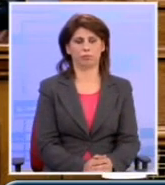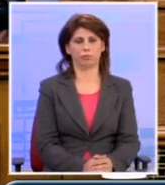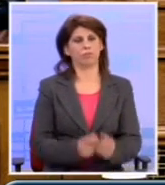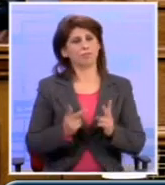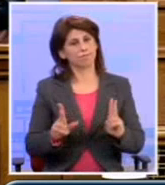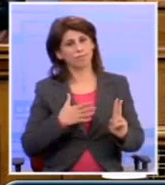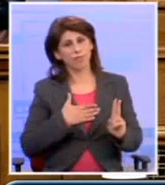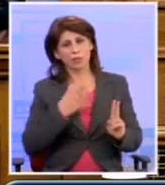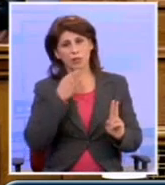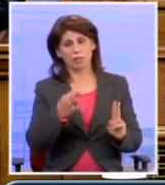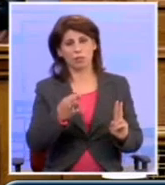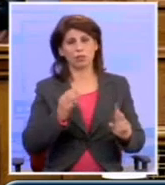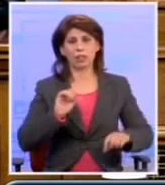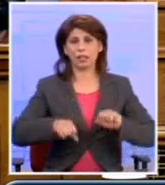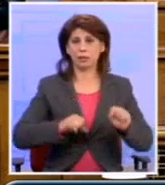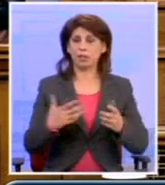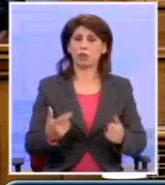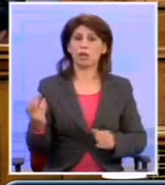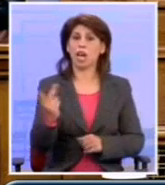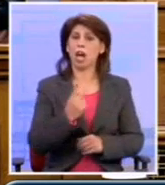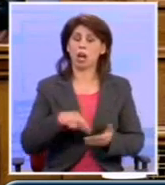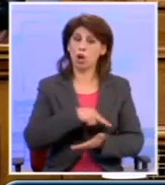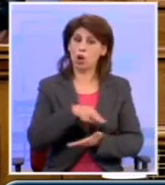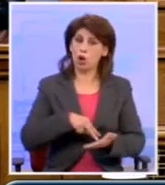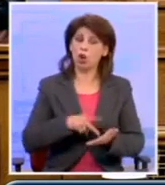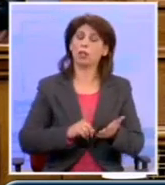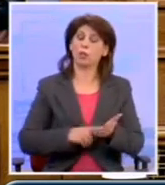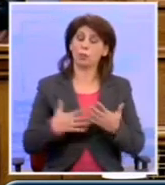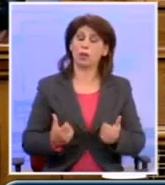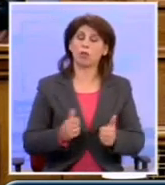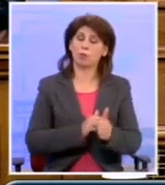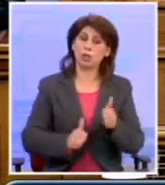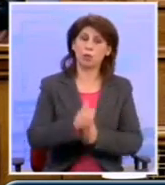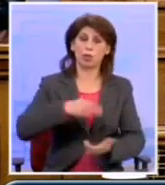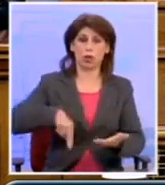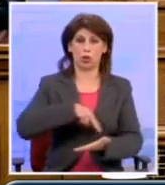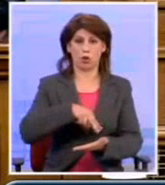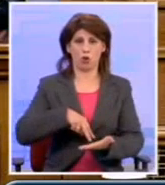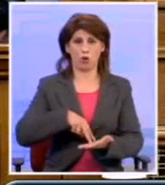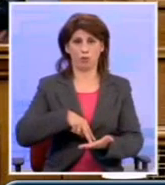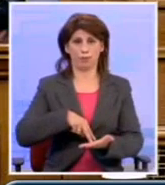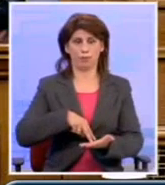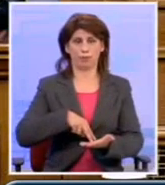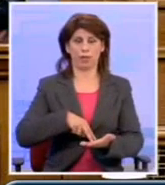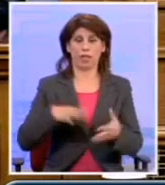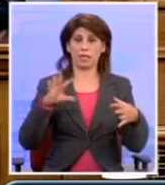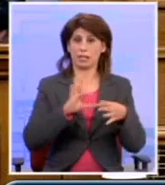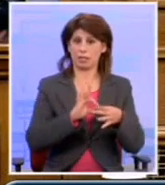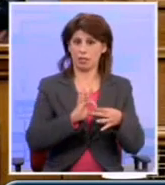Επιτρέψτε μου να πω ότι τα κινήματα έχουν παίξει ένα ρόλο και πρέπει να συνεχίζουν ένα πρωτοποριακό ρόλο, να